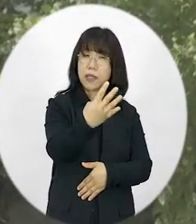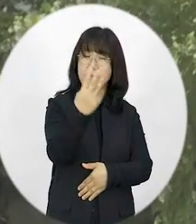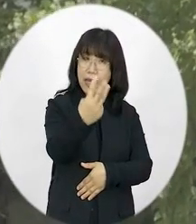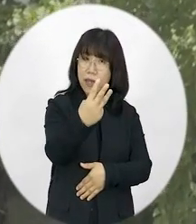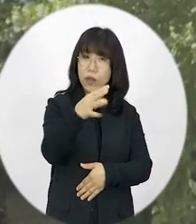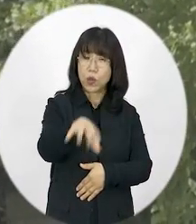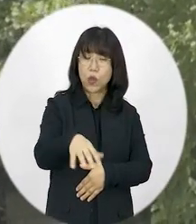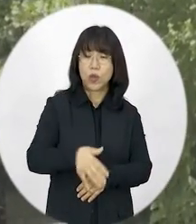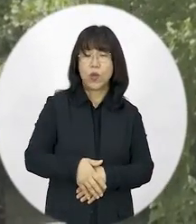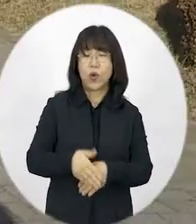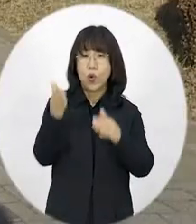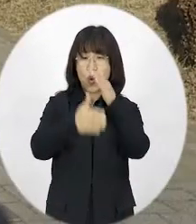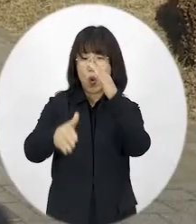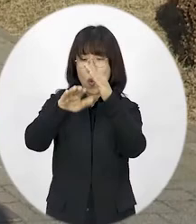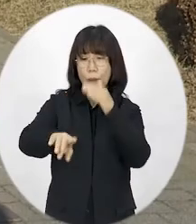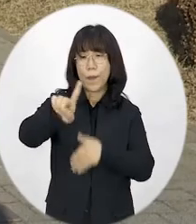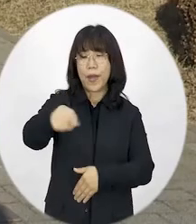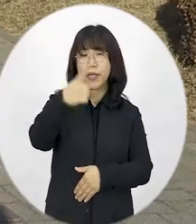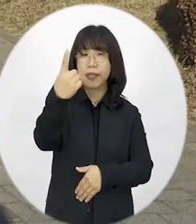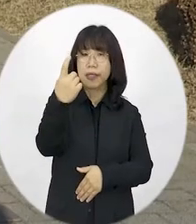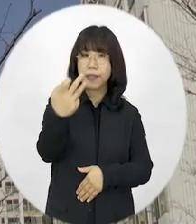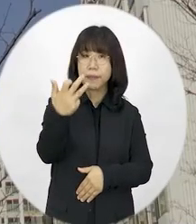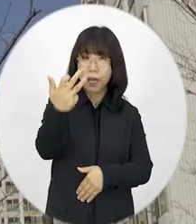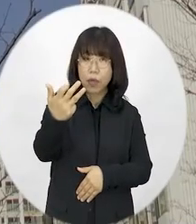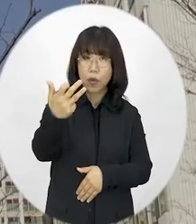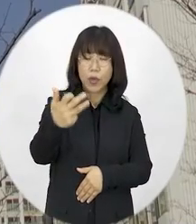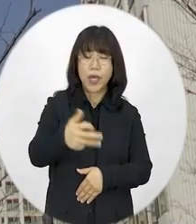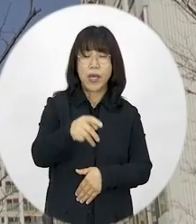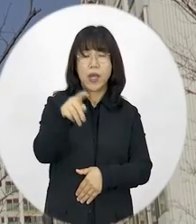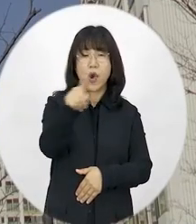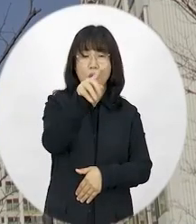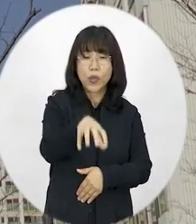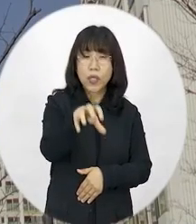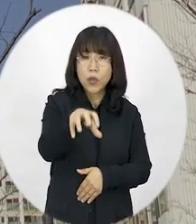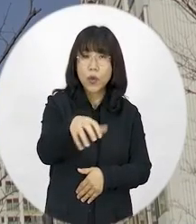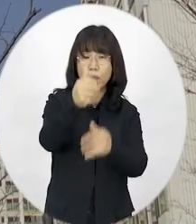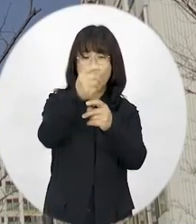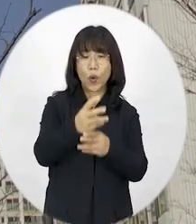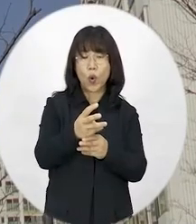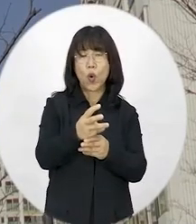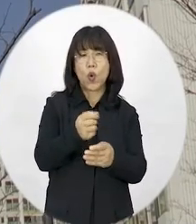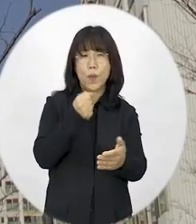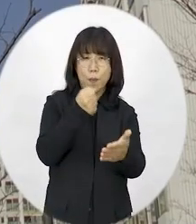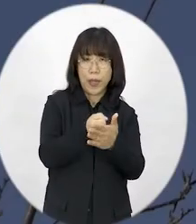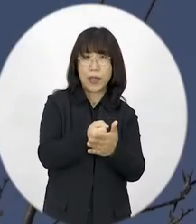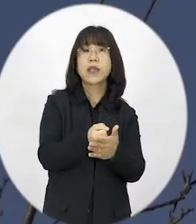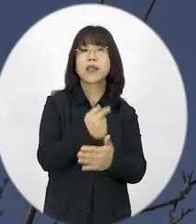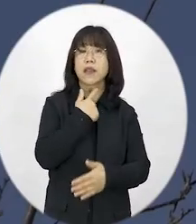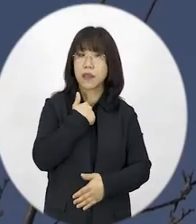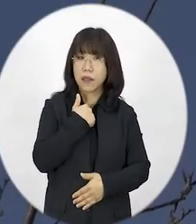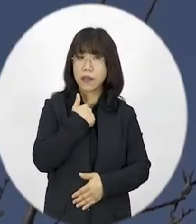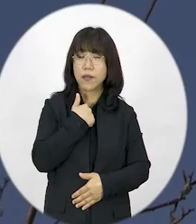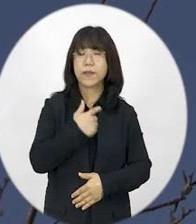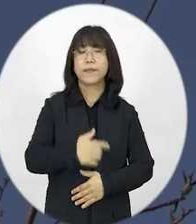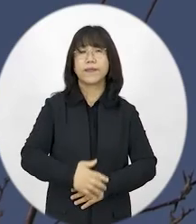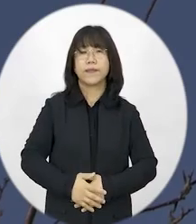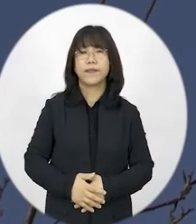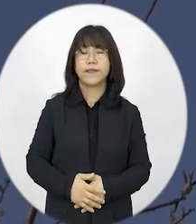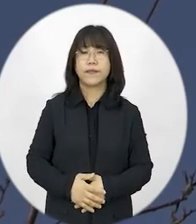버스 정류장 503곳과 소규모 도시공원 118곳에 사물 주소를 부여한 바 있습니다.